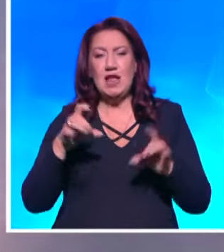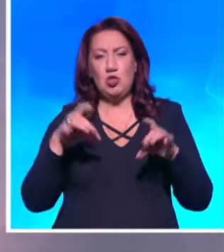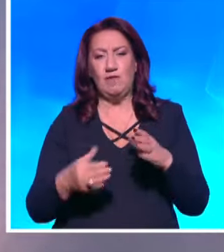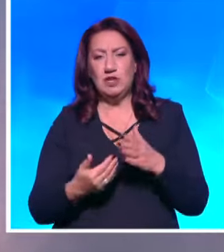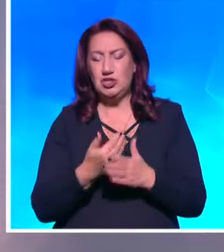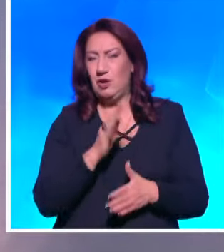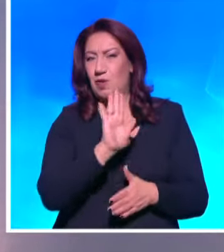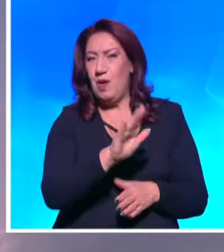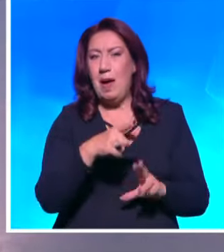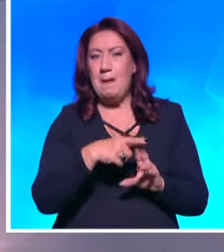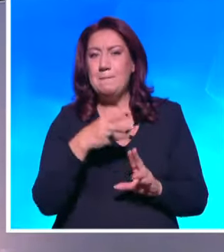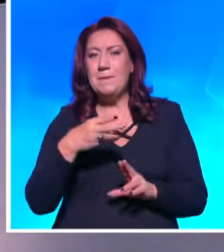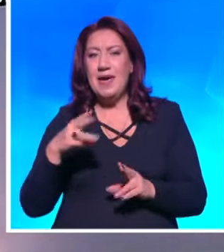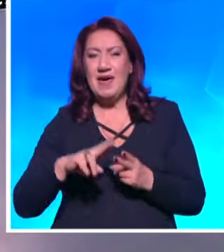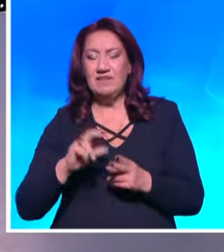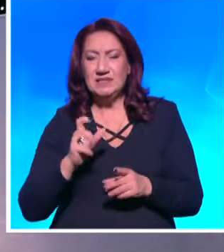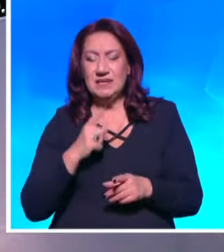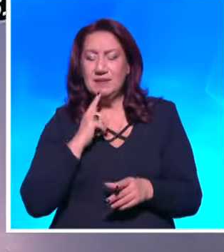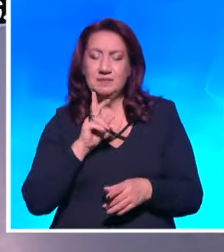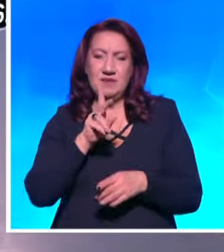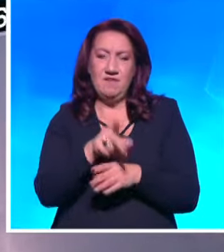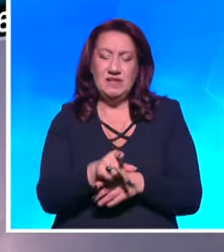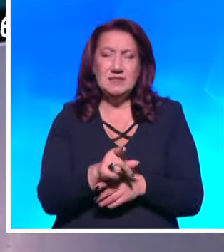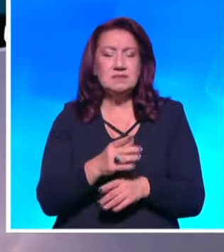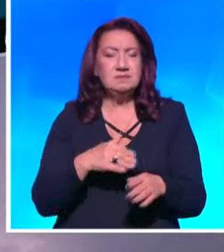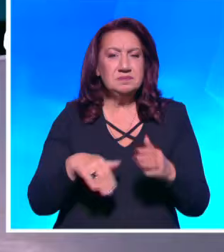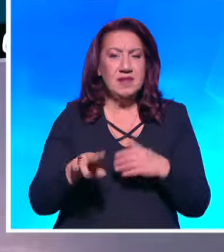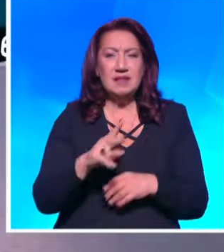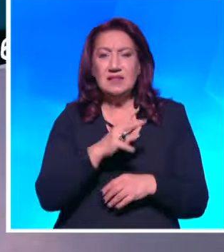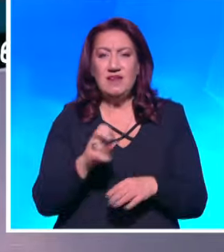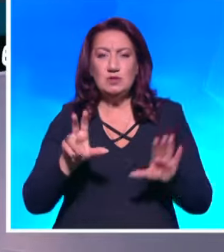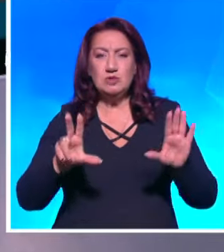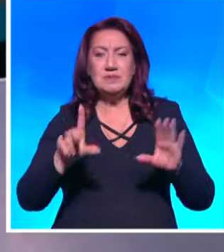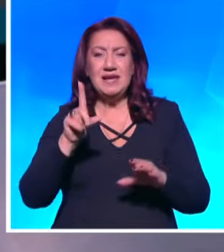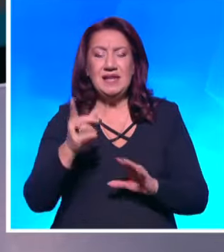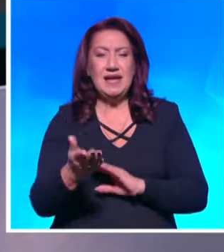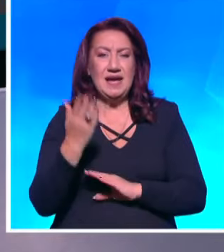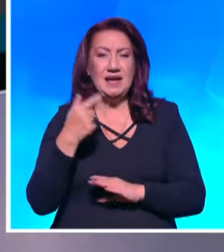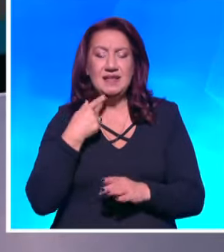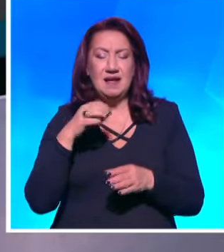Народното събрание с малко над 281 000 гласа или